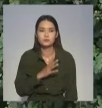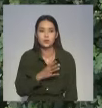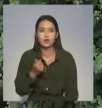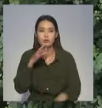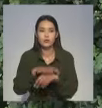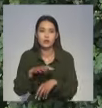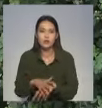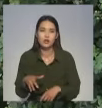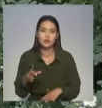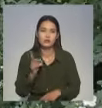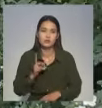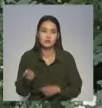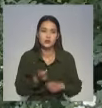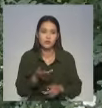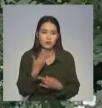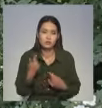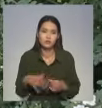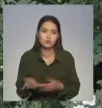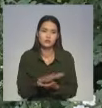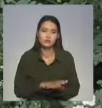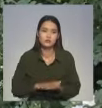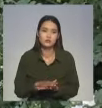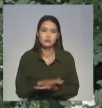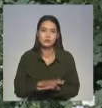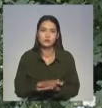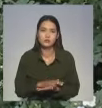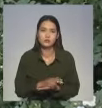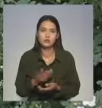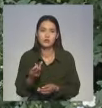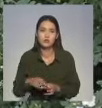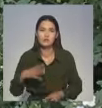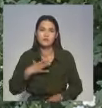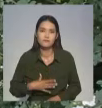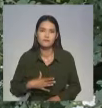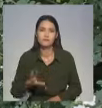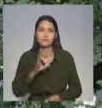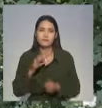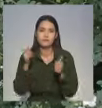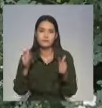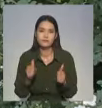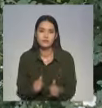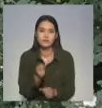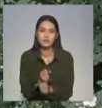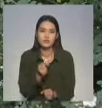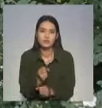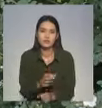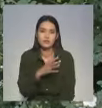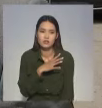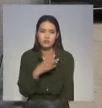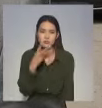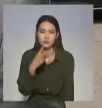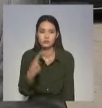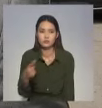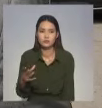клапан 5 минут делов поменять. А вода появилась вечером. Но это же можно было до этого сделать. Не доводить там людей до крайности.